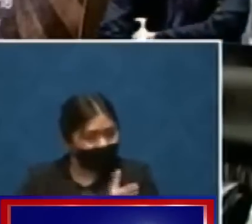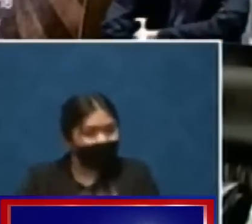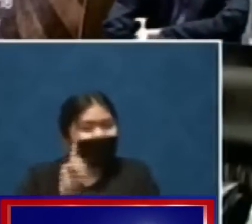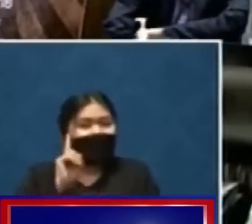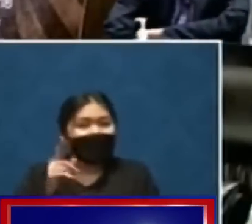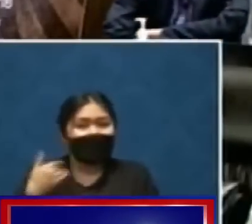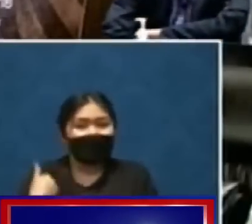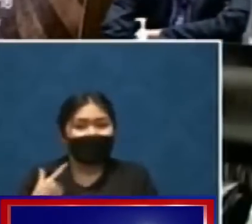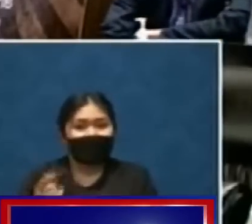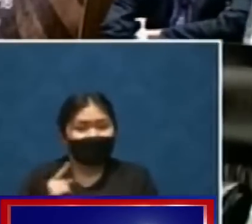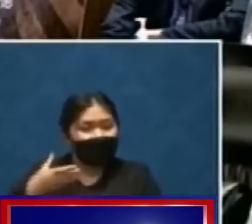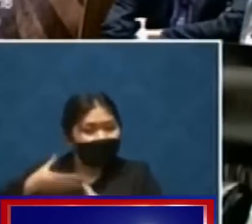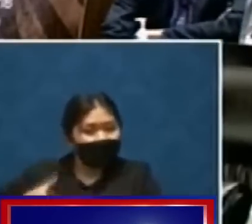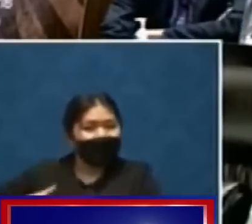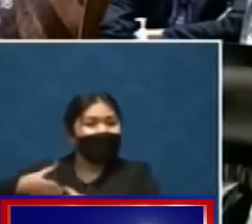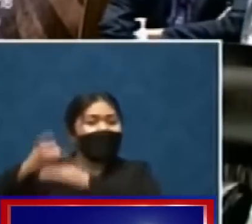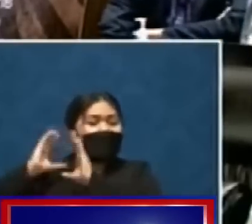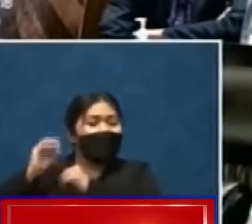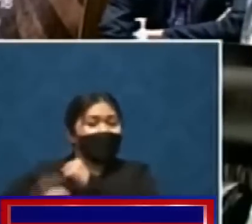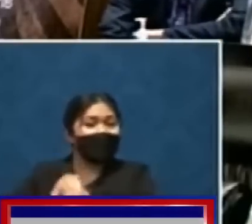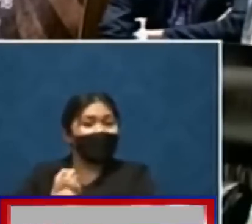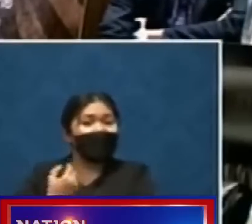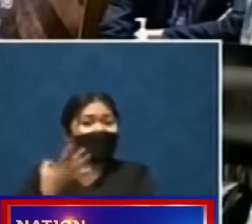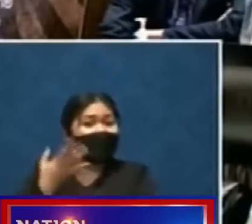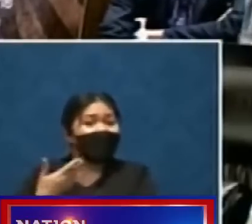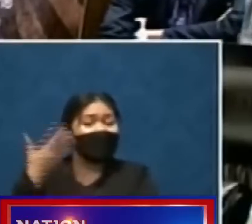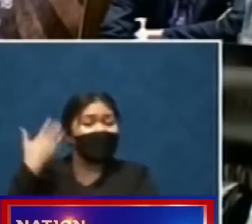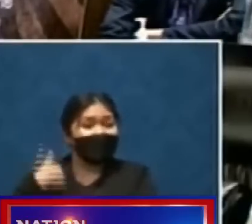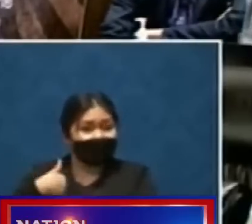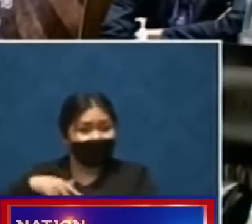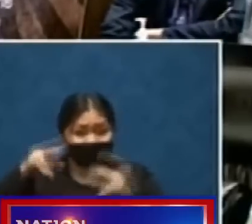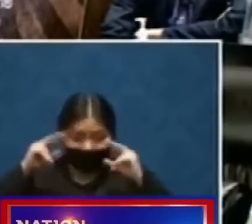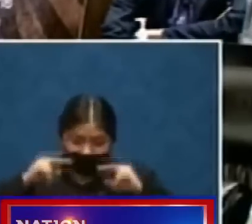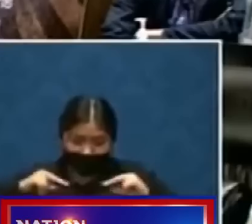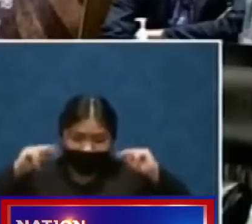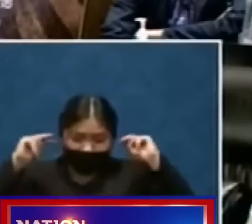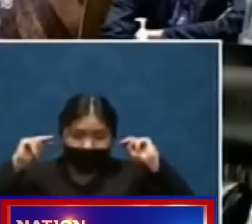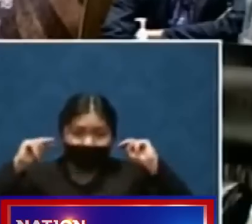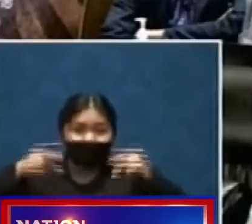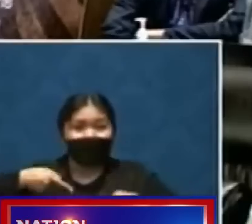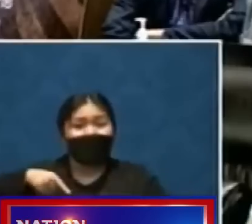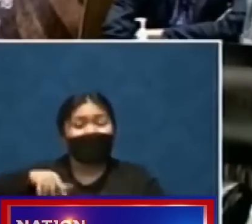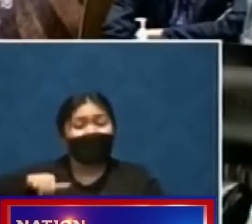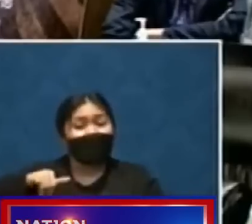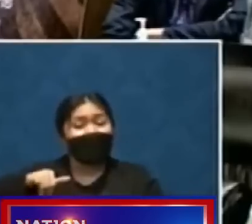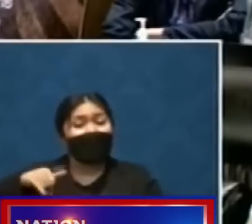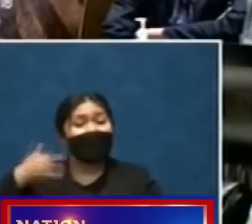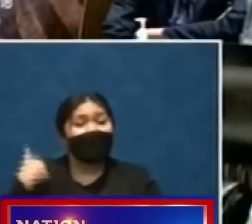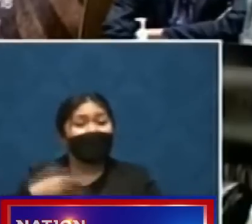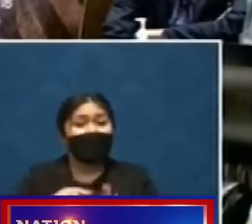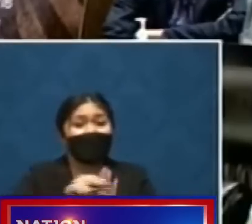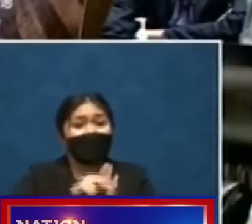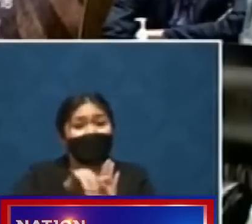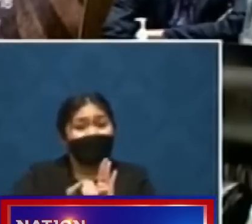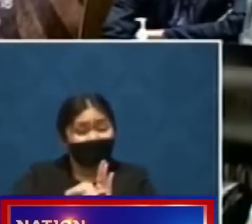ยเป็นของอดีตสวแล้วอดีตสวที่พูดถึงเนี่ยไปเกี่ยวข้องกับคนที่ค้ายาเสพติดโน่นยาวไปนู่นเลย อ่ะฟังเ